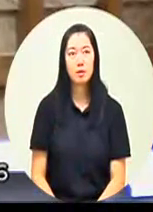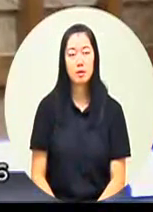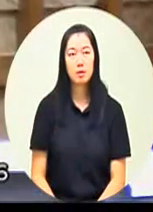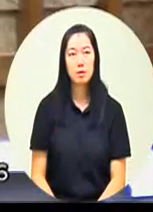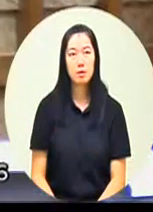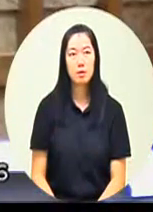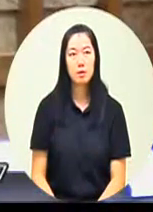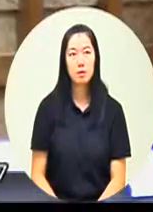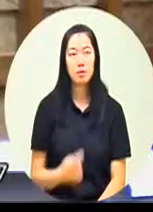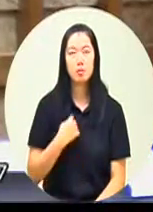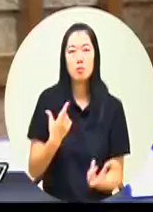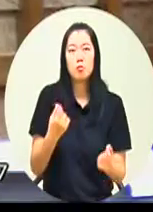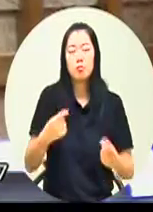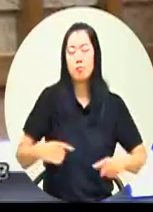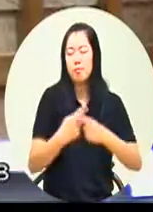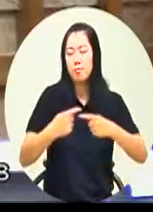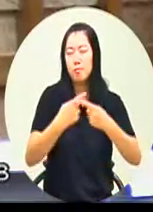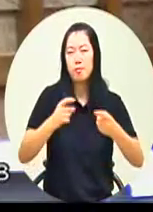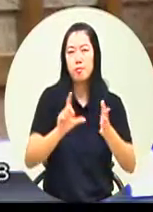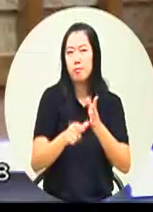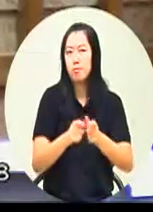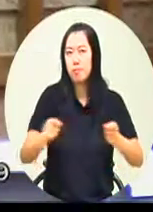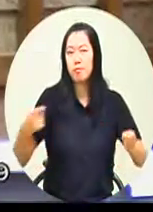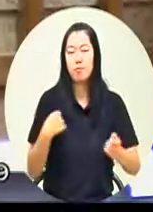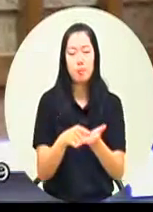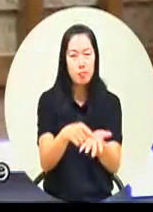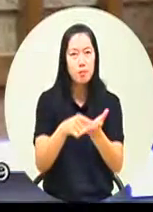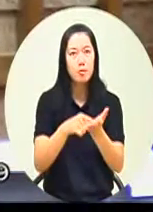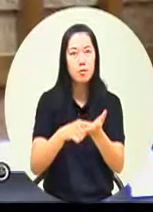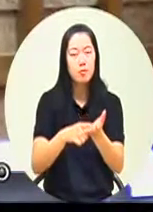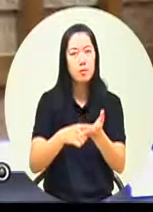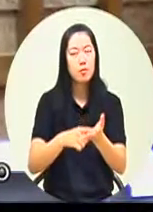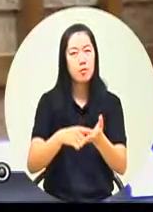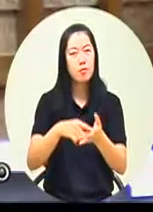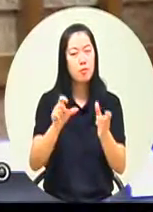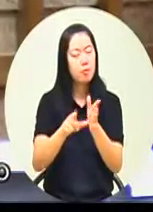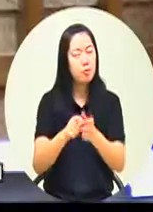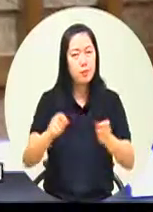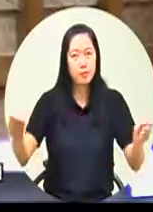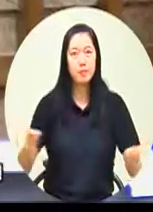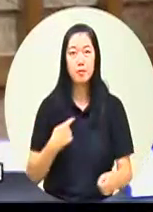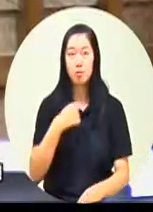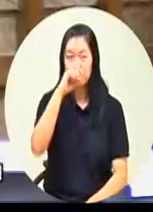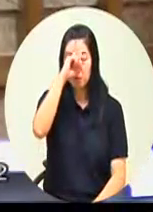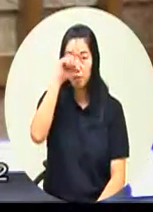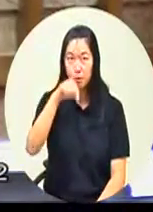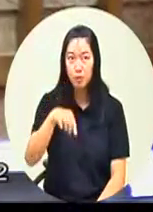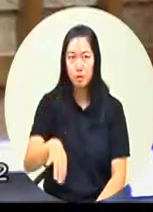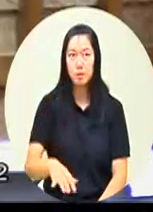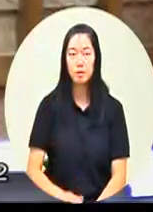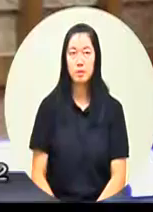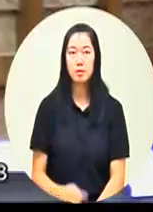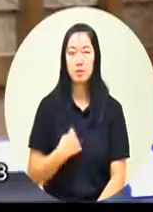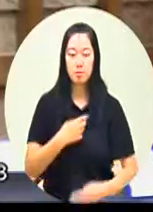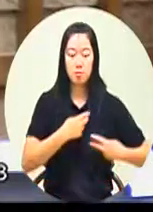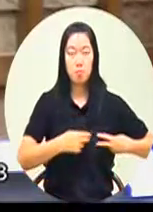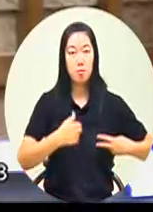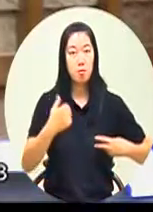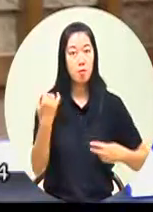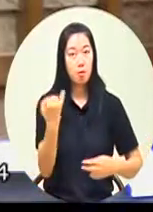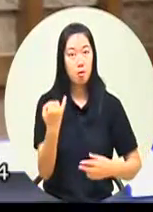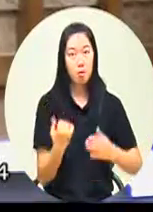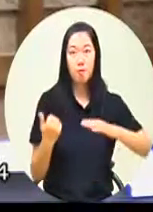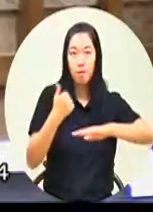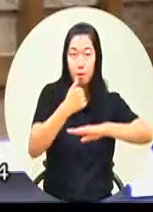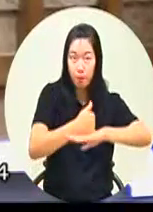那我们也吵了那么多年了，也争取了那么多年了。我希望呢，现在在我们的小英政府呢，一个